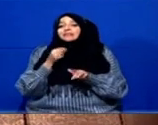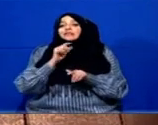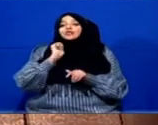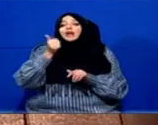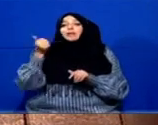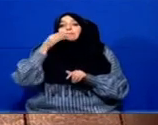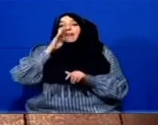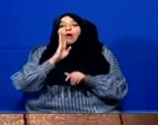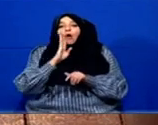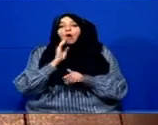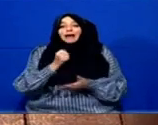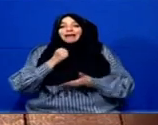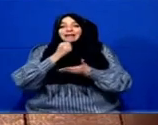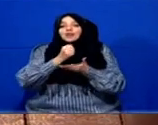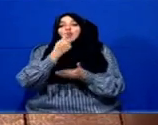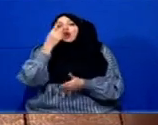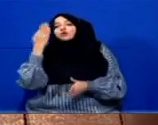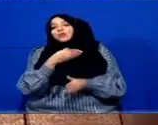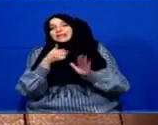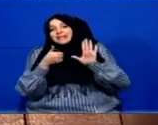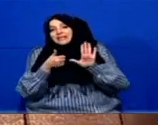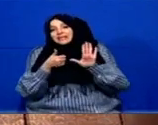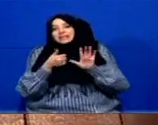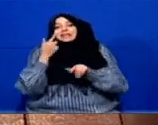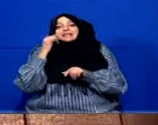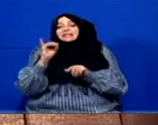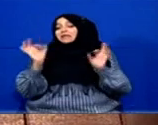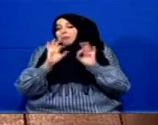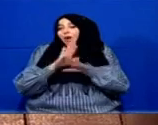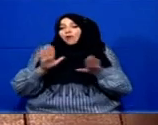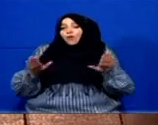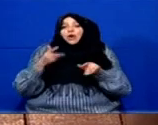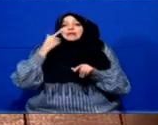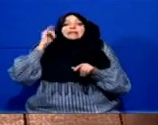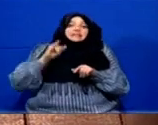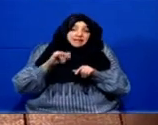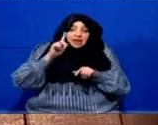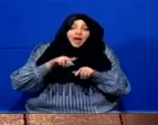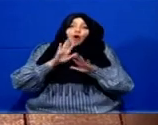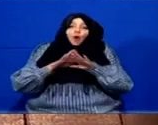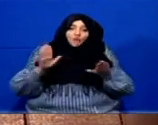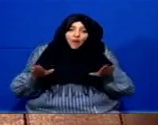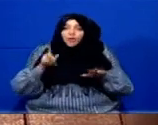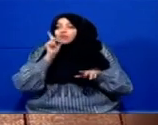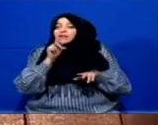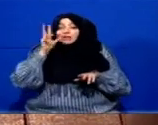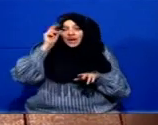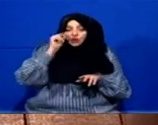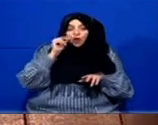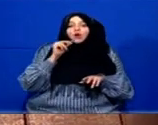فاذا مات شخص وتركه ولدا سواء كان ذكرا او انثى